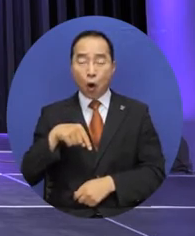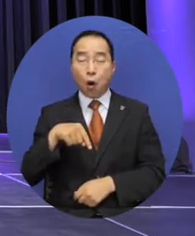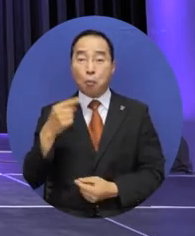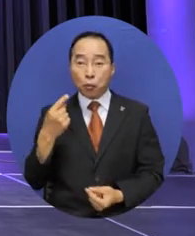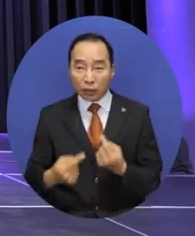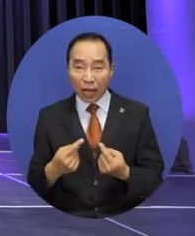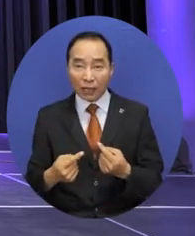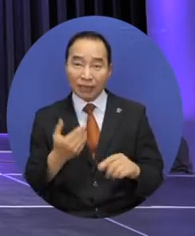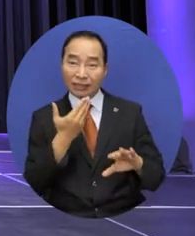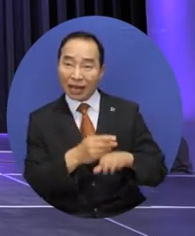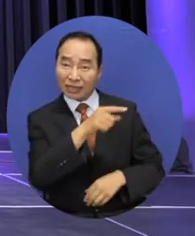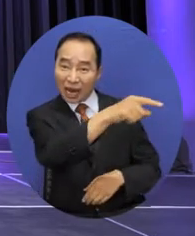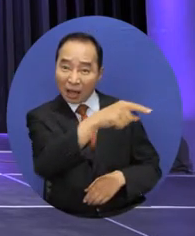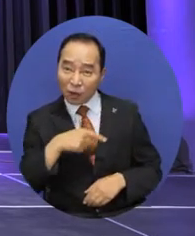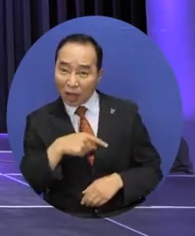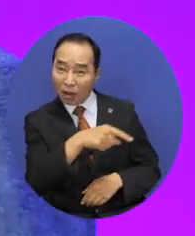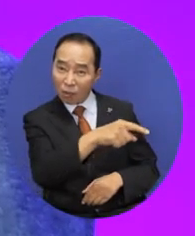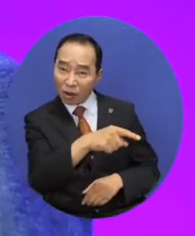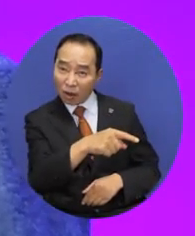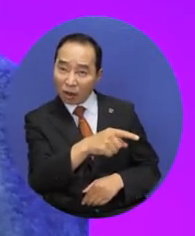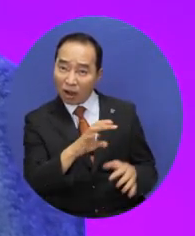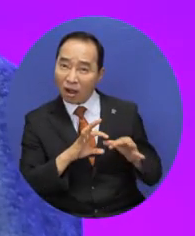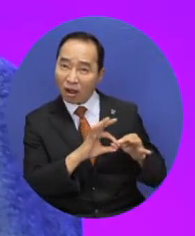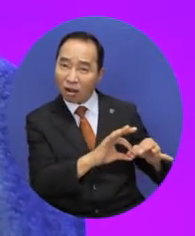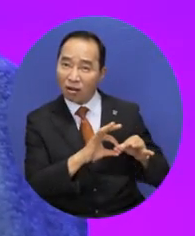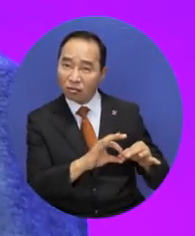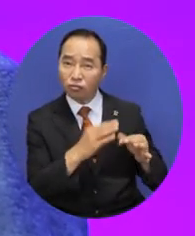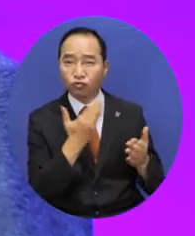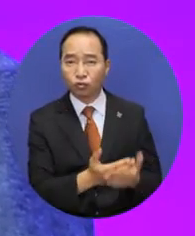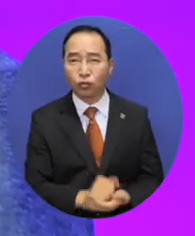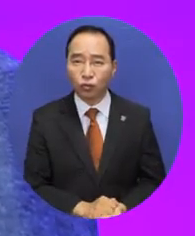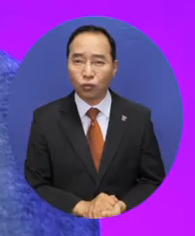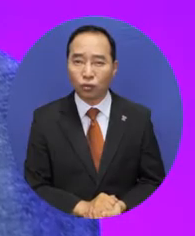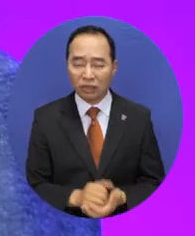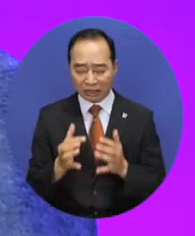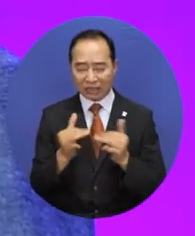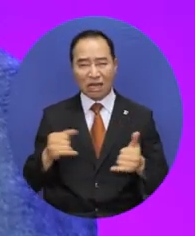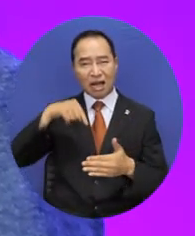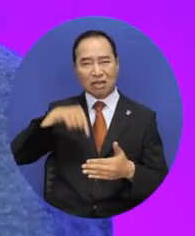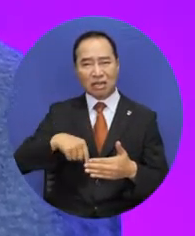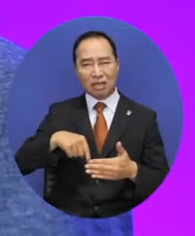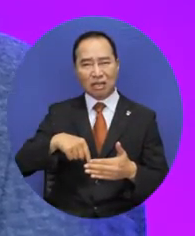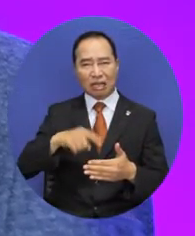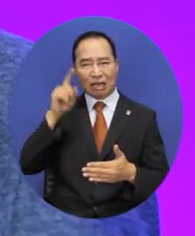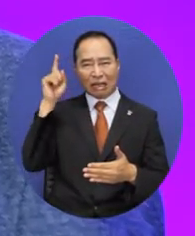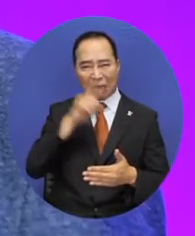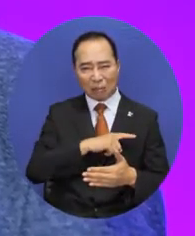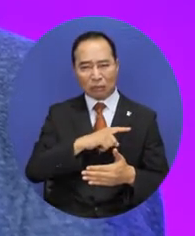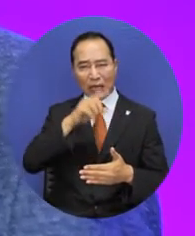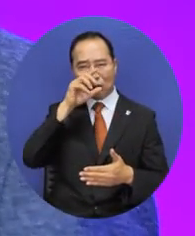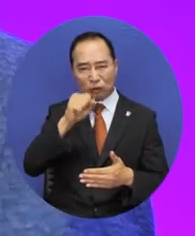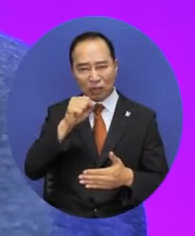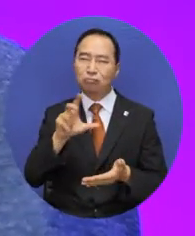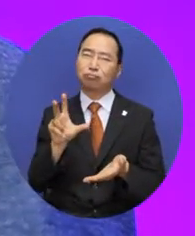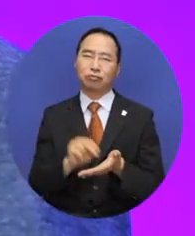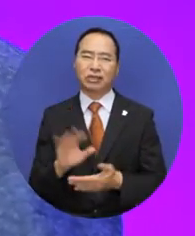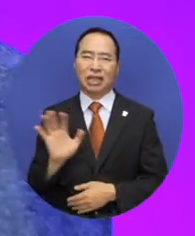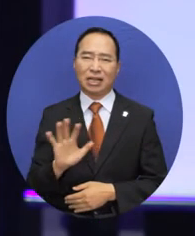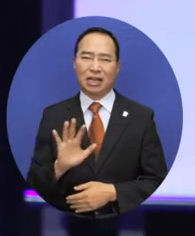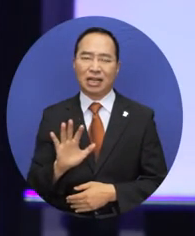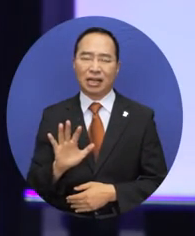중요하다는 것을 알아야 됩니다. 인간의 본성이 선하고 악하고 이것이 문제가 아닙니다. 타자에